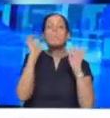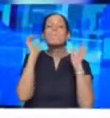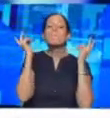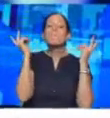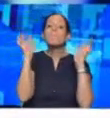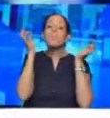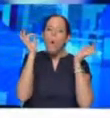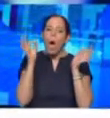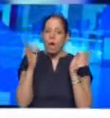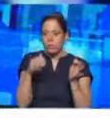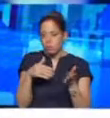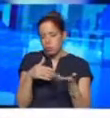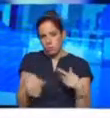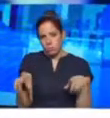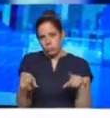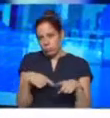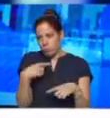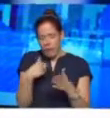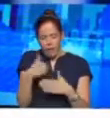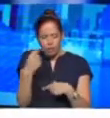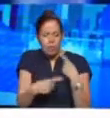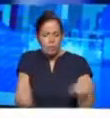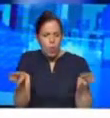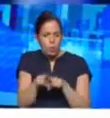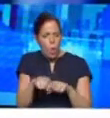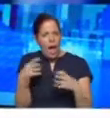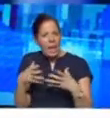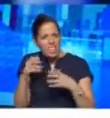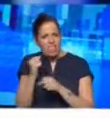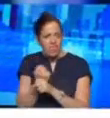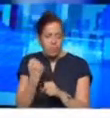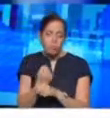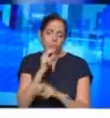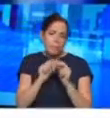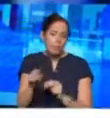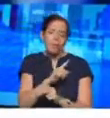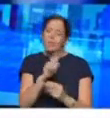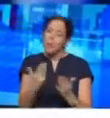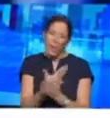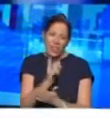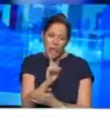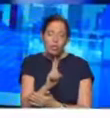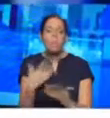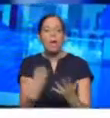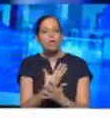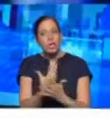שנים של אותו אקטיביזם שכולם מדברים עליו. זה לא חדש. מה שחדש אולי, שזה